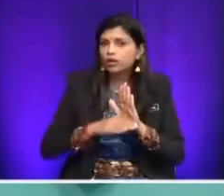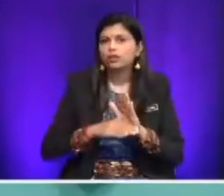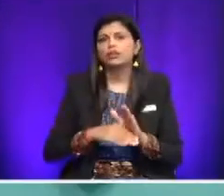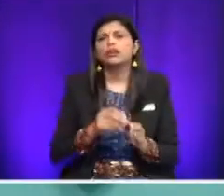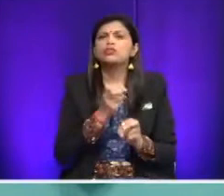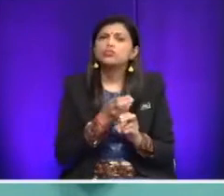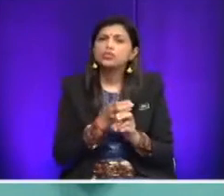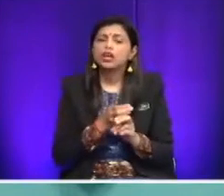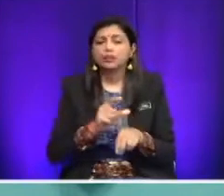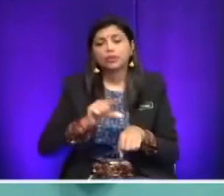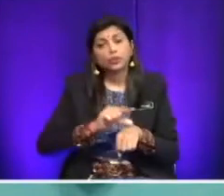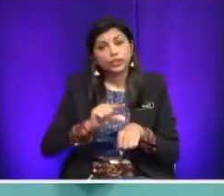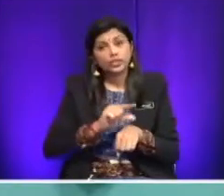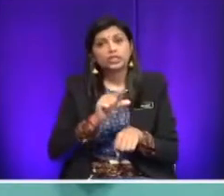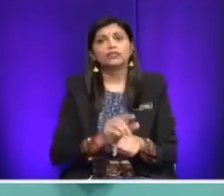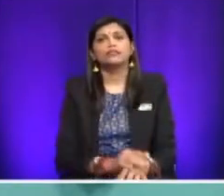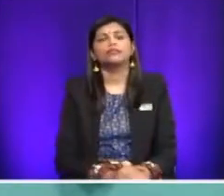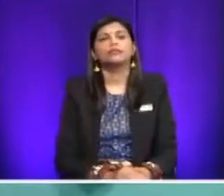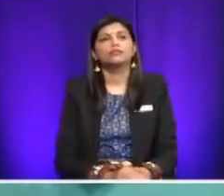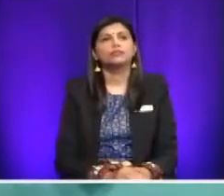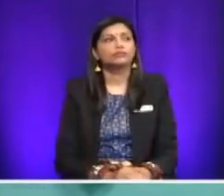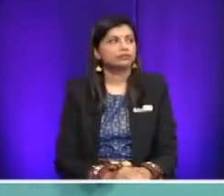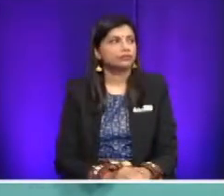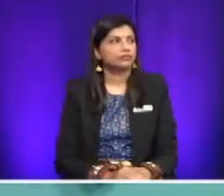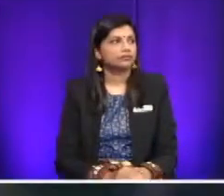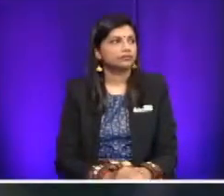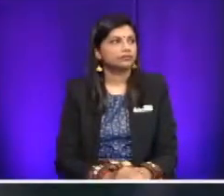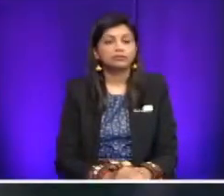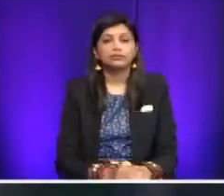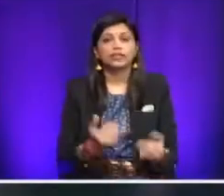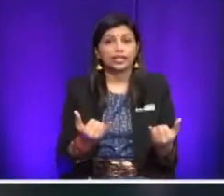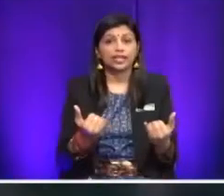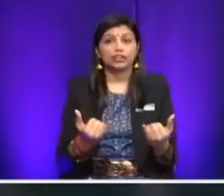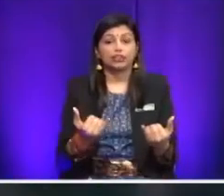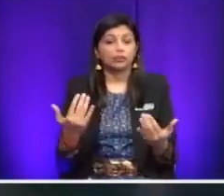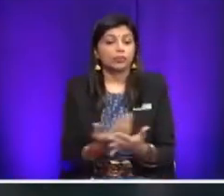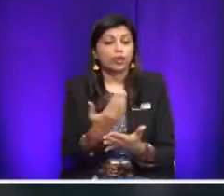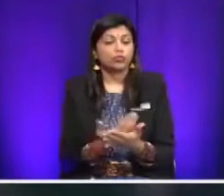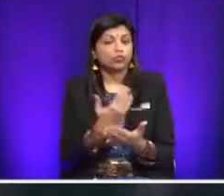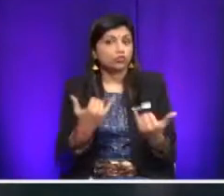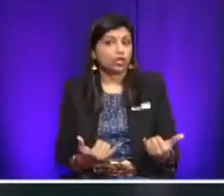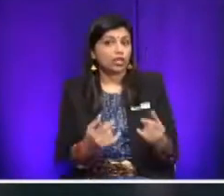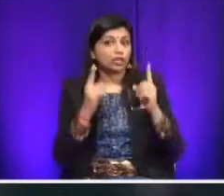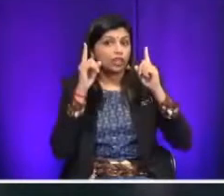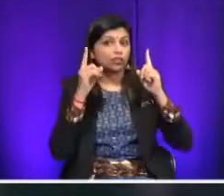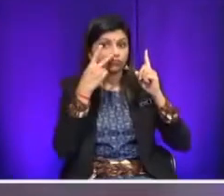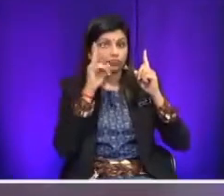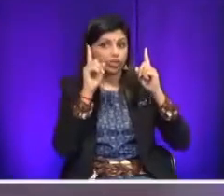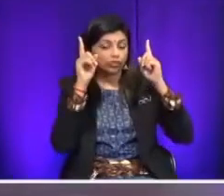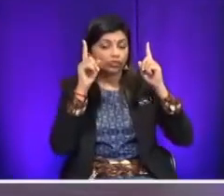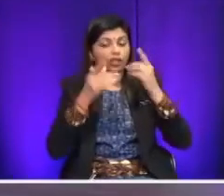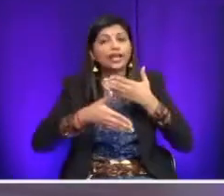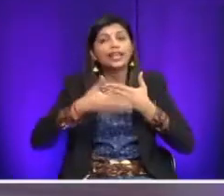untuk membawa aset itu oke impianmu tiga tuh lalu adalah yang terkini yang tak ini maksudnya dia mudah alih